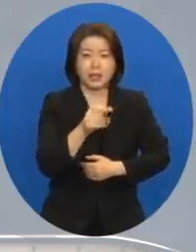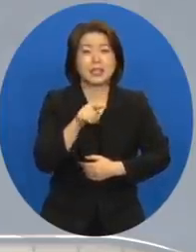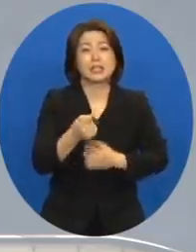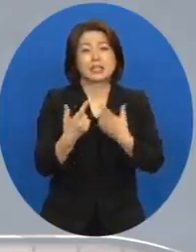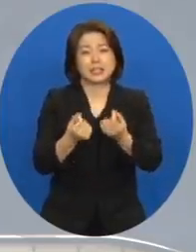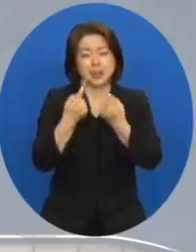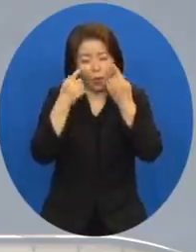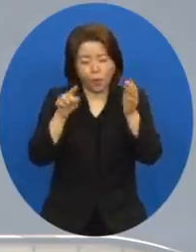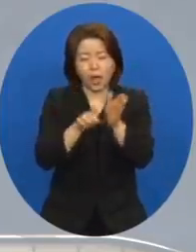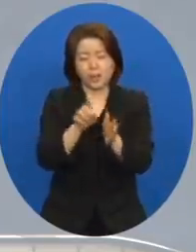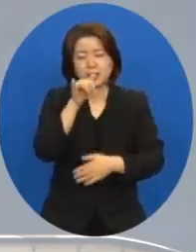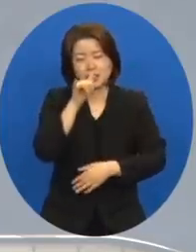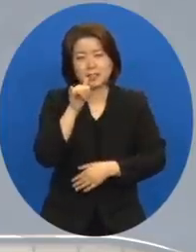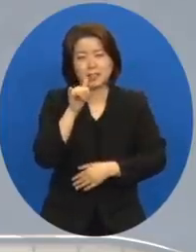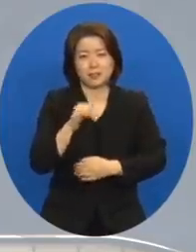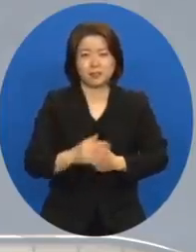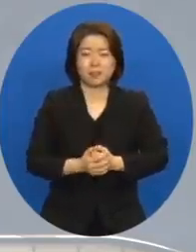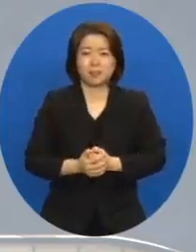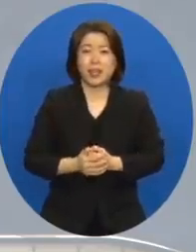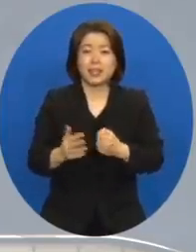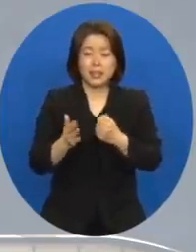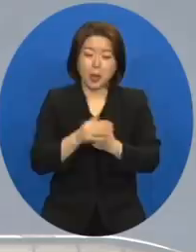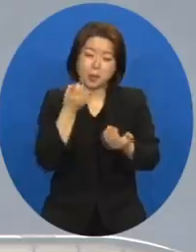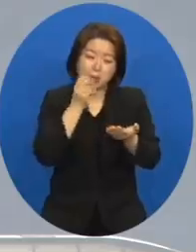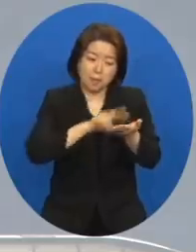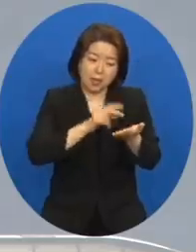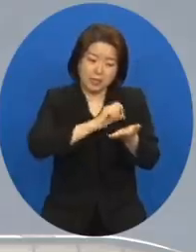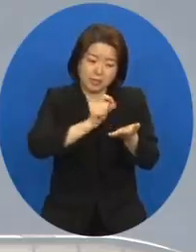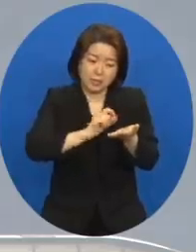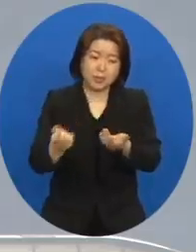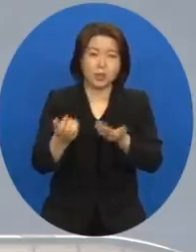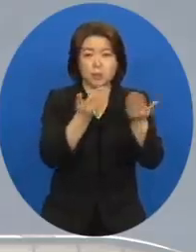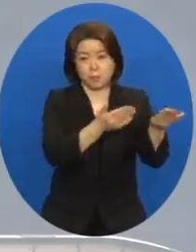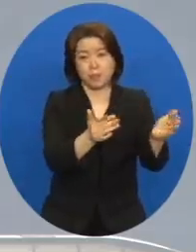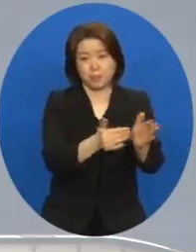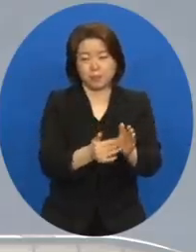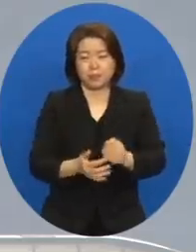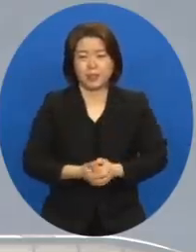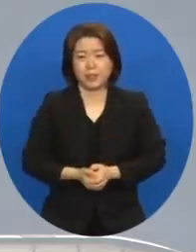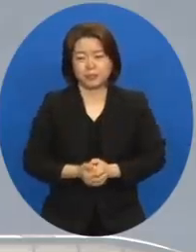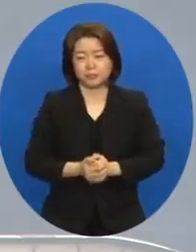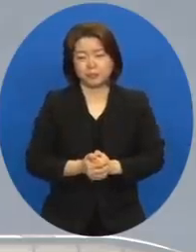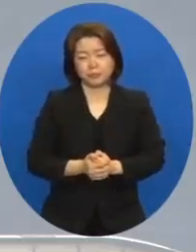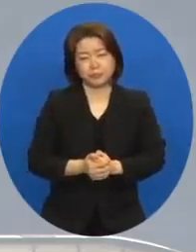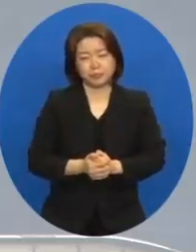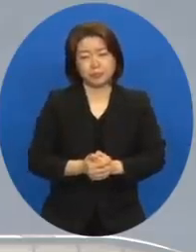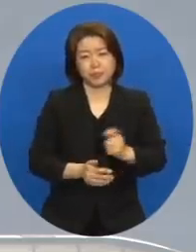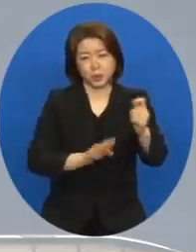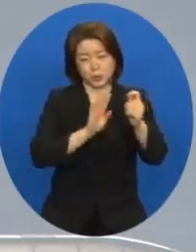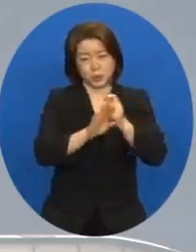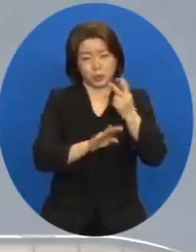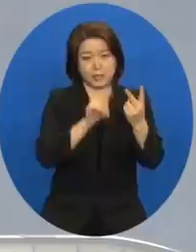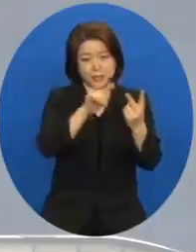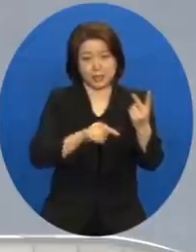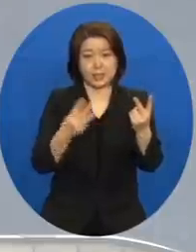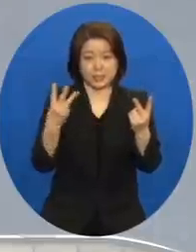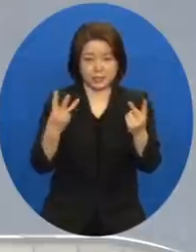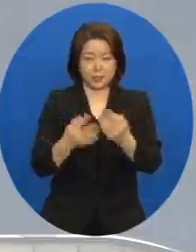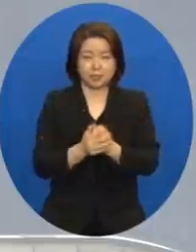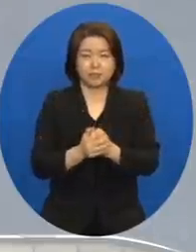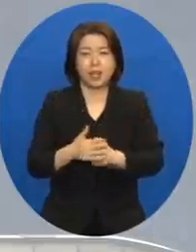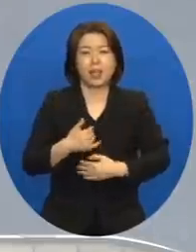확신이 있었어요 그래서 그렇게 편지를 써서 보냈던 겁니다 고린도후서 2장 3절에 이렇게 말씀합니다